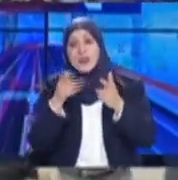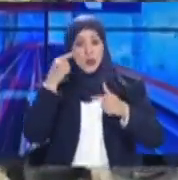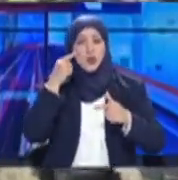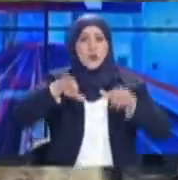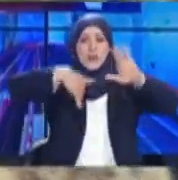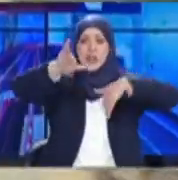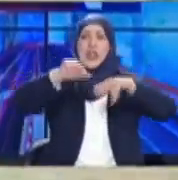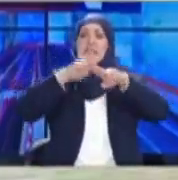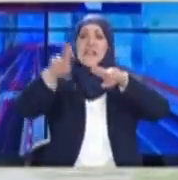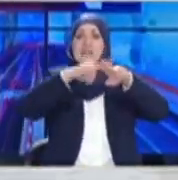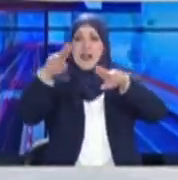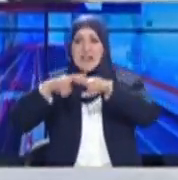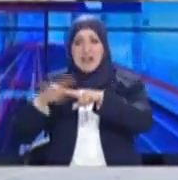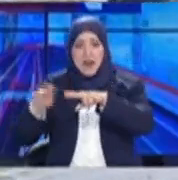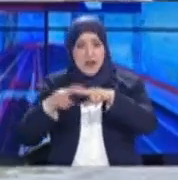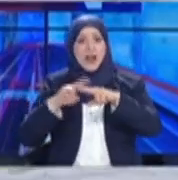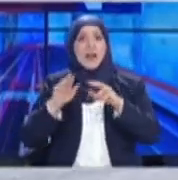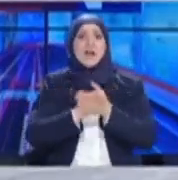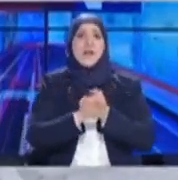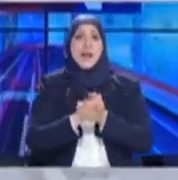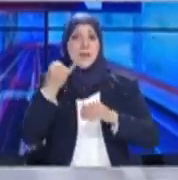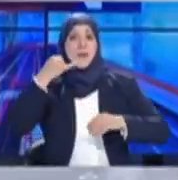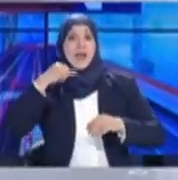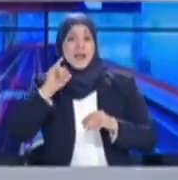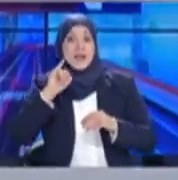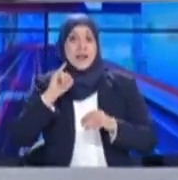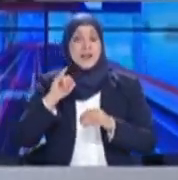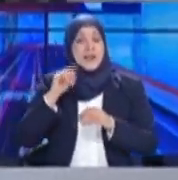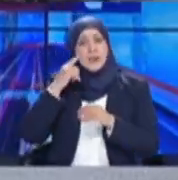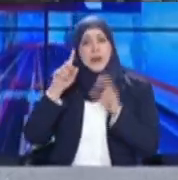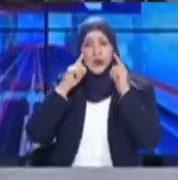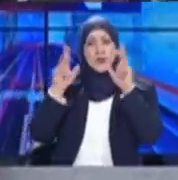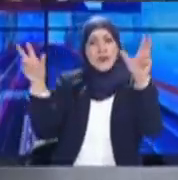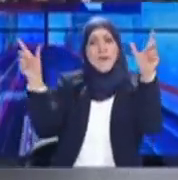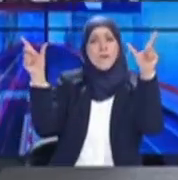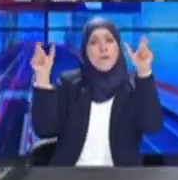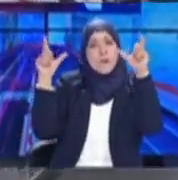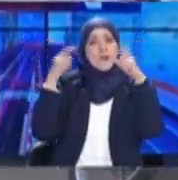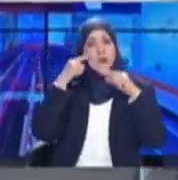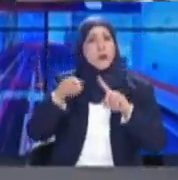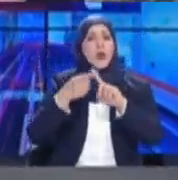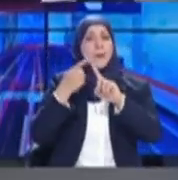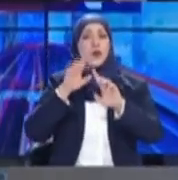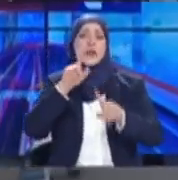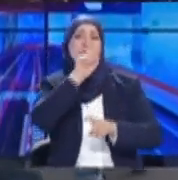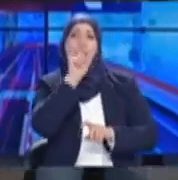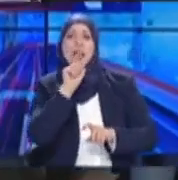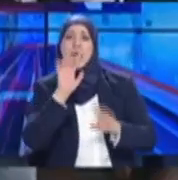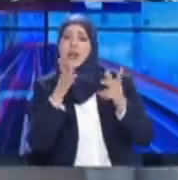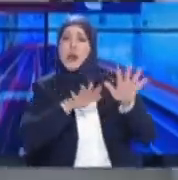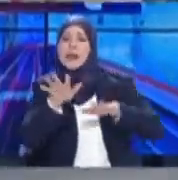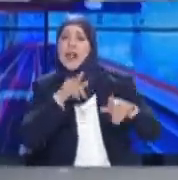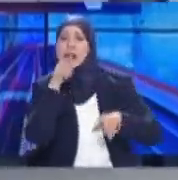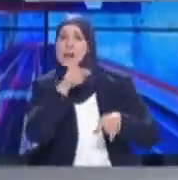رواد ولو كانت بيعه الصوره اللي هي اهم اه شلون اسرائيل ليس هو ما